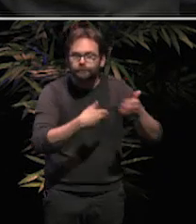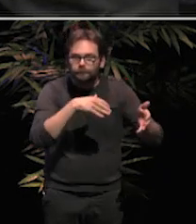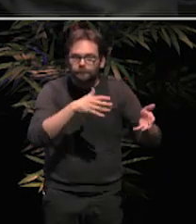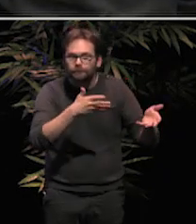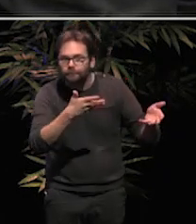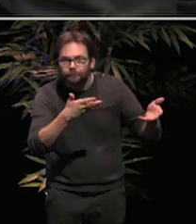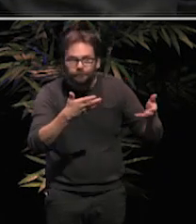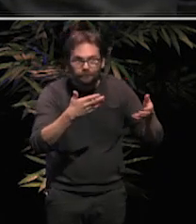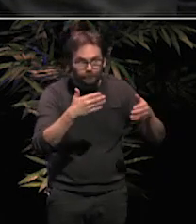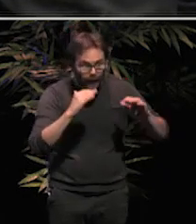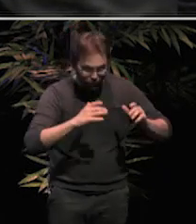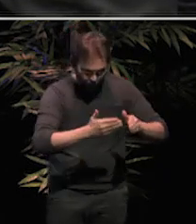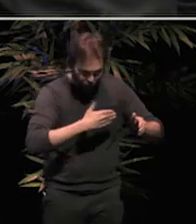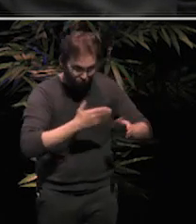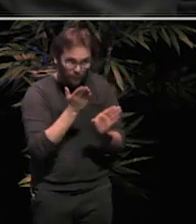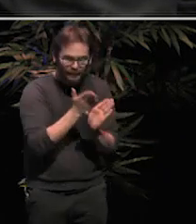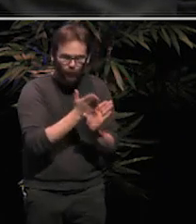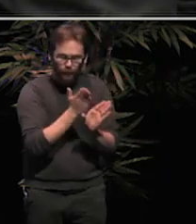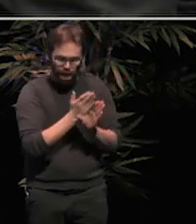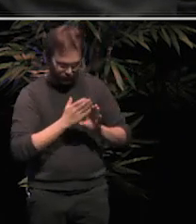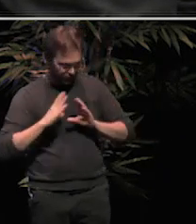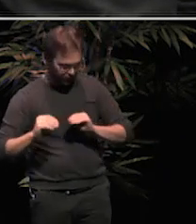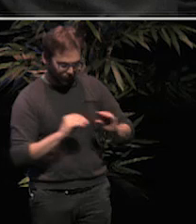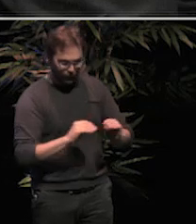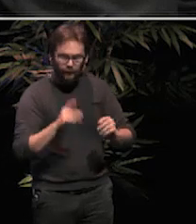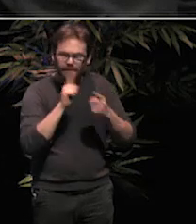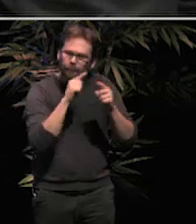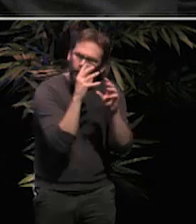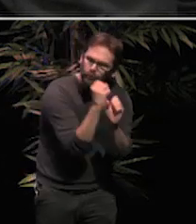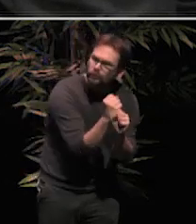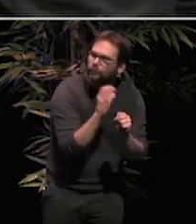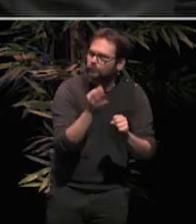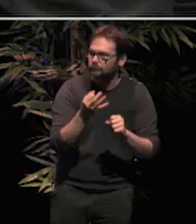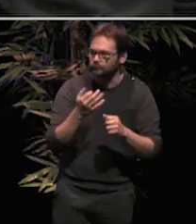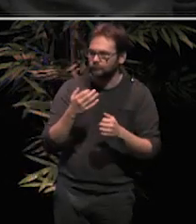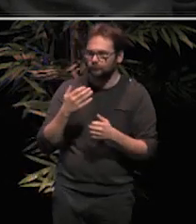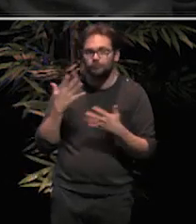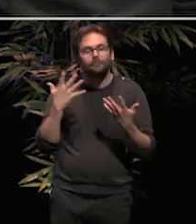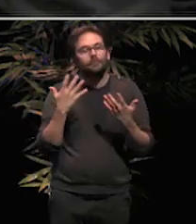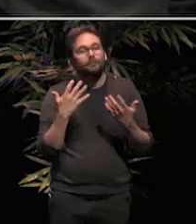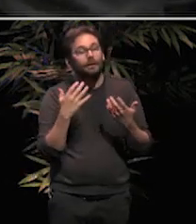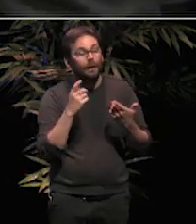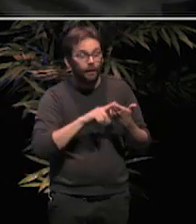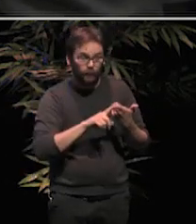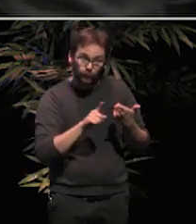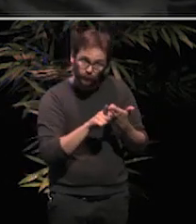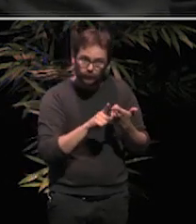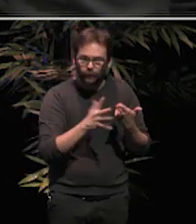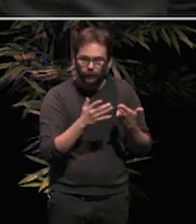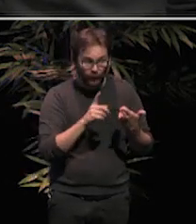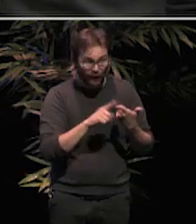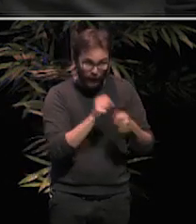et puis on va mettre en jeu des processus psychologiques qui sont à la fois au niveau attentionnel, donc ce que je résume ici par la concentration, et aussi au